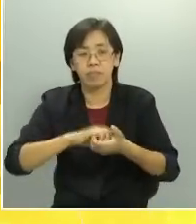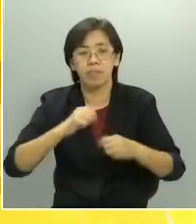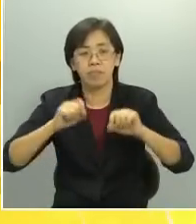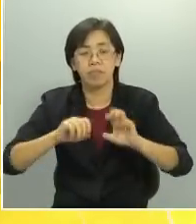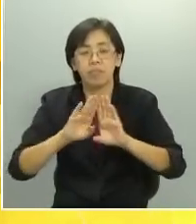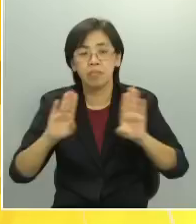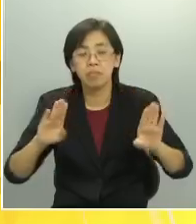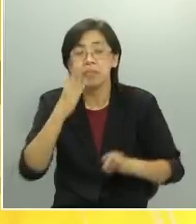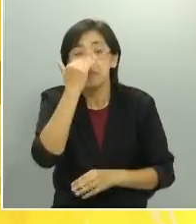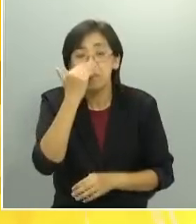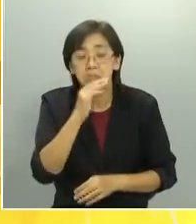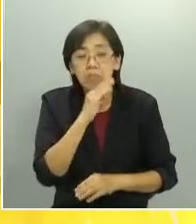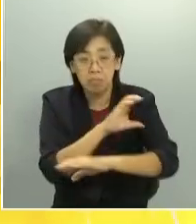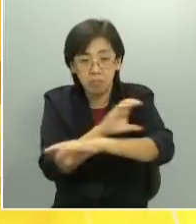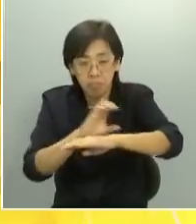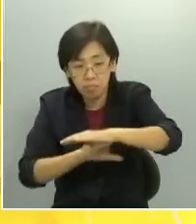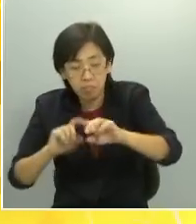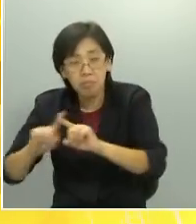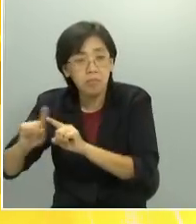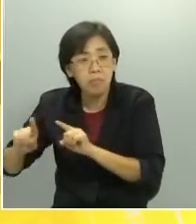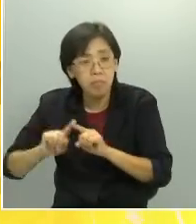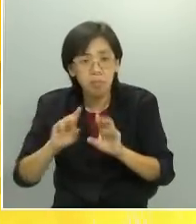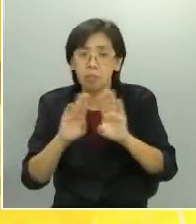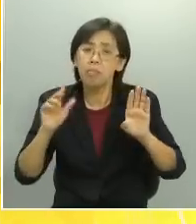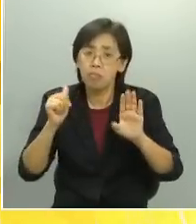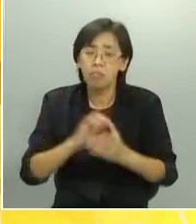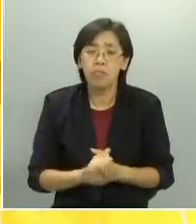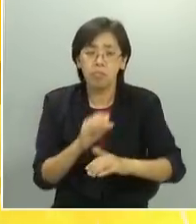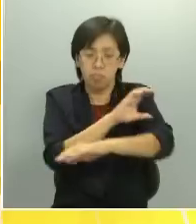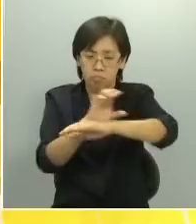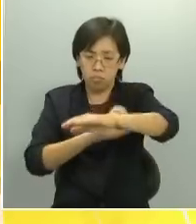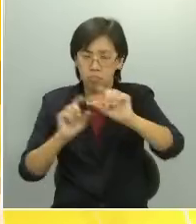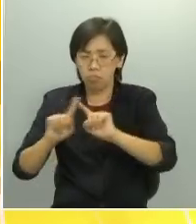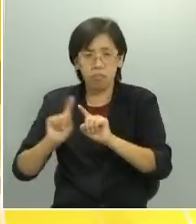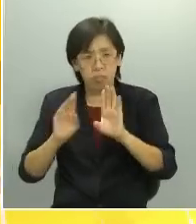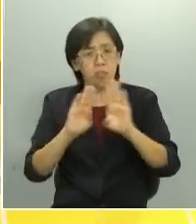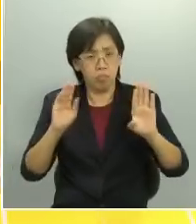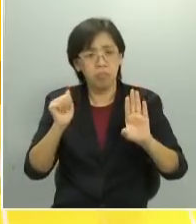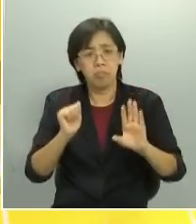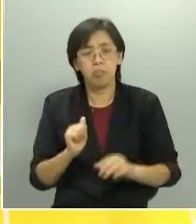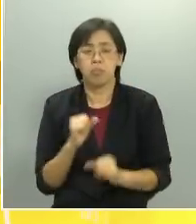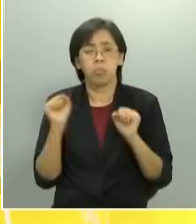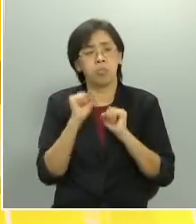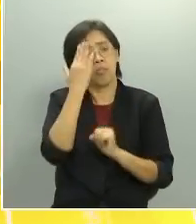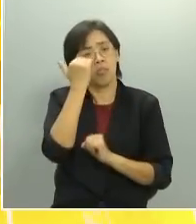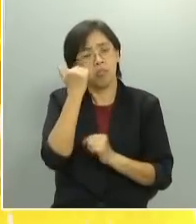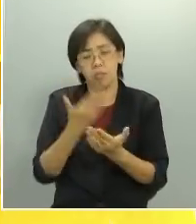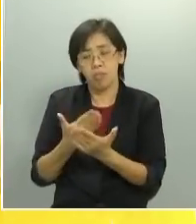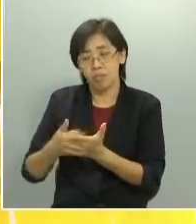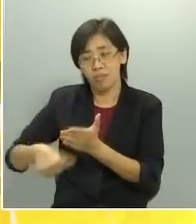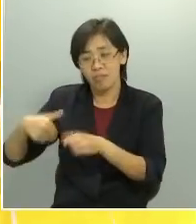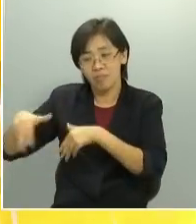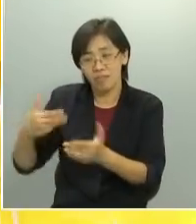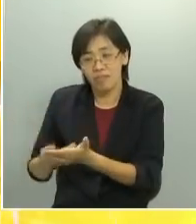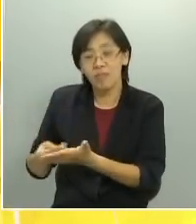ได้เพราะว่าถ้าดูรถไฟฟ้าสายอื่นใช่ไหมท่านทำงานลูกสายก็เปิดหมดแหละแล้วถ้ามันจะไปกลัวอะไรก็เราเอาเงินประชาชนมาจ่ายอ่ะ